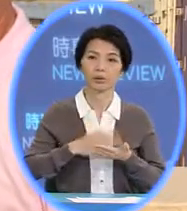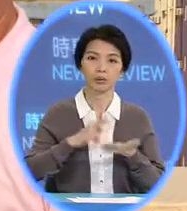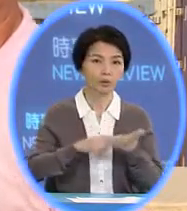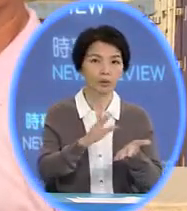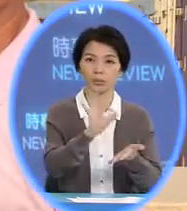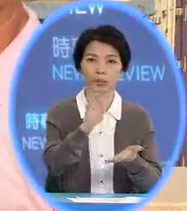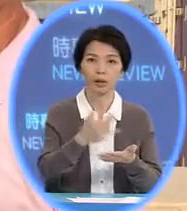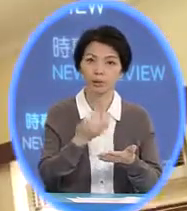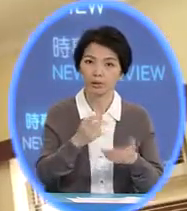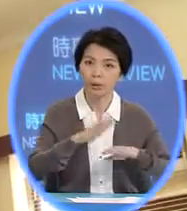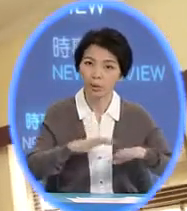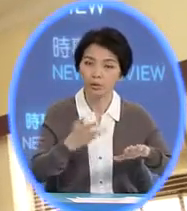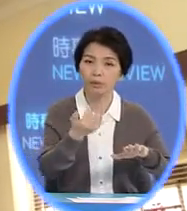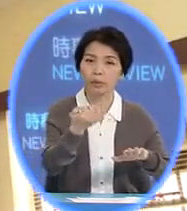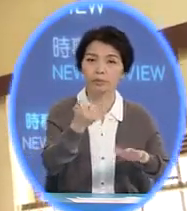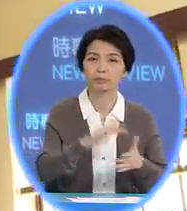真係安全呢？咁